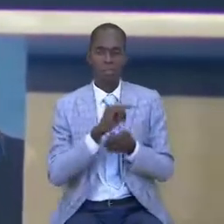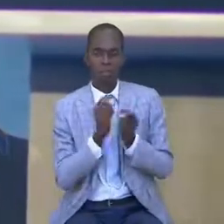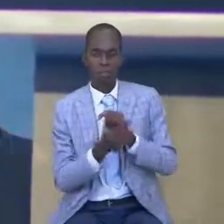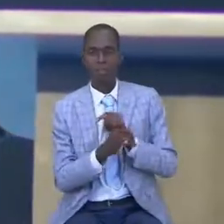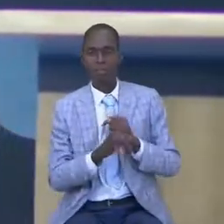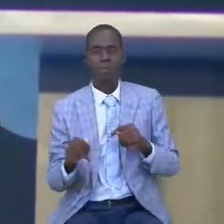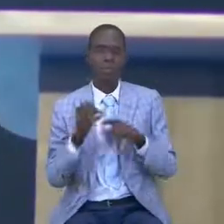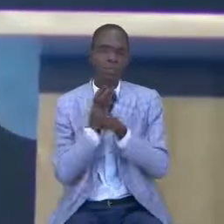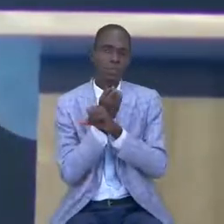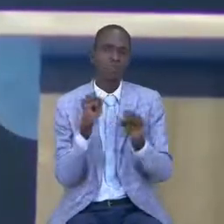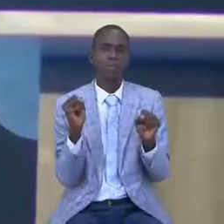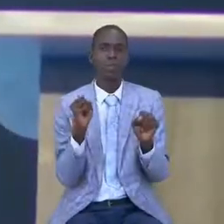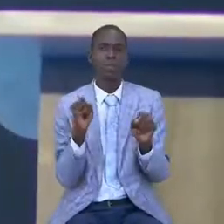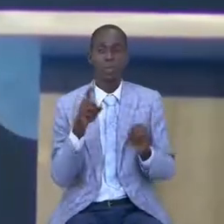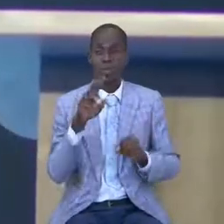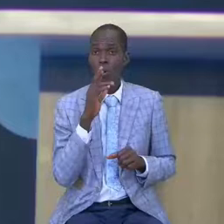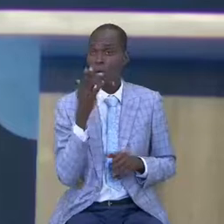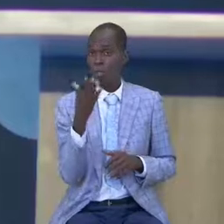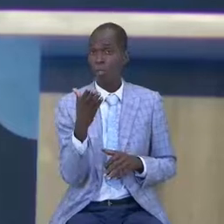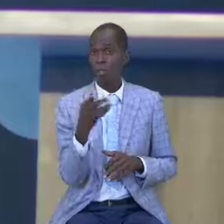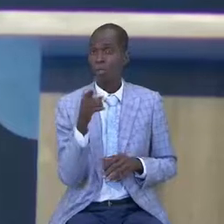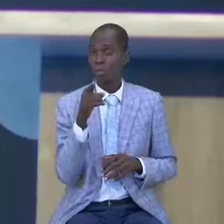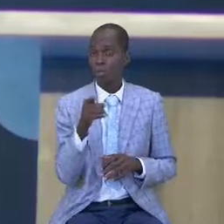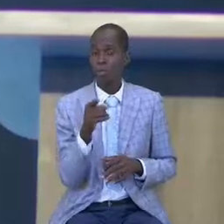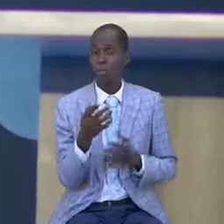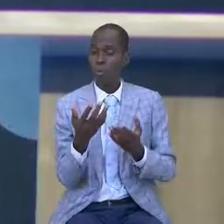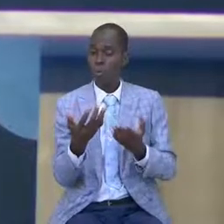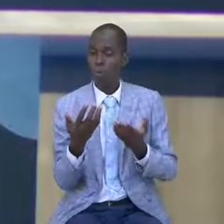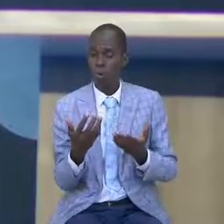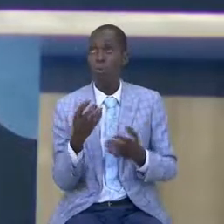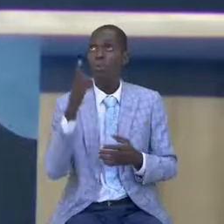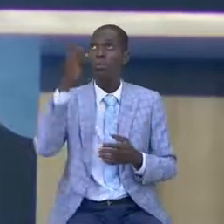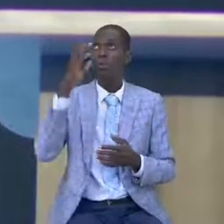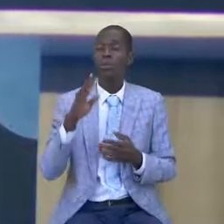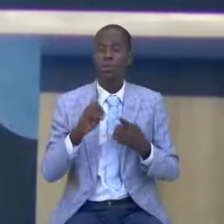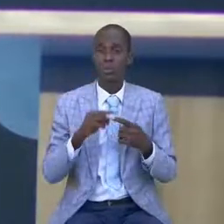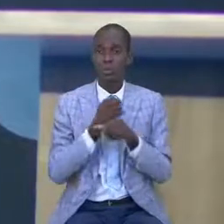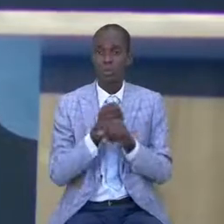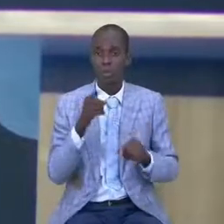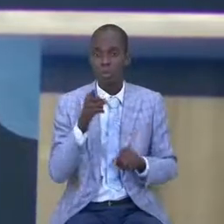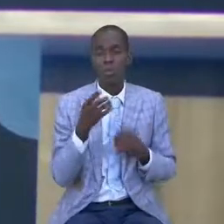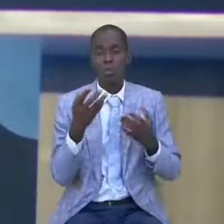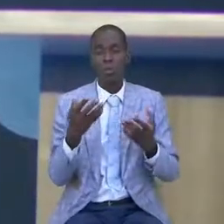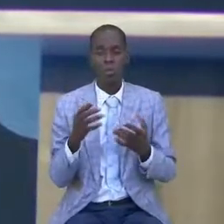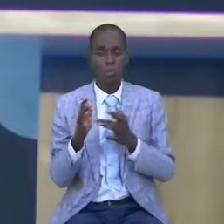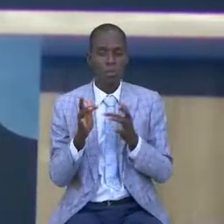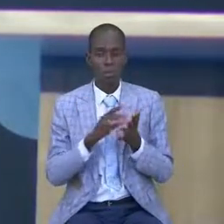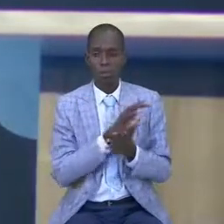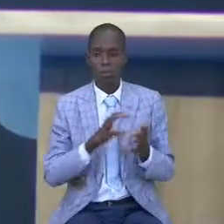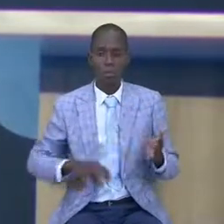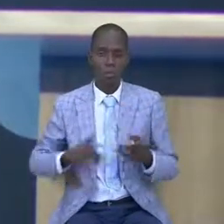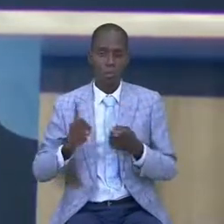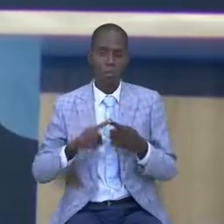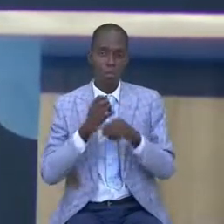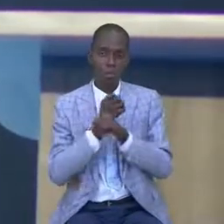et vivre, mener une vie transformée, le salut transformateur. Tu veux ce